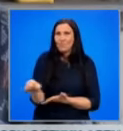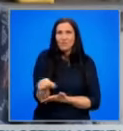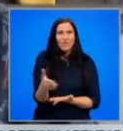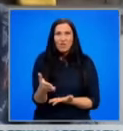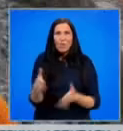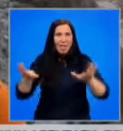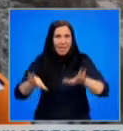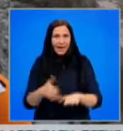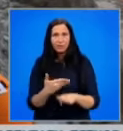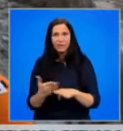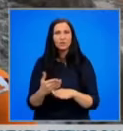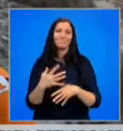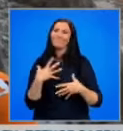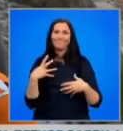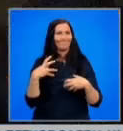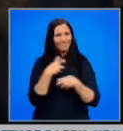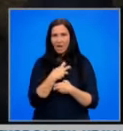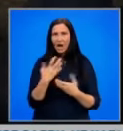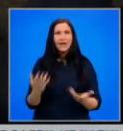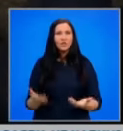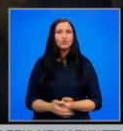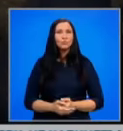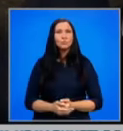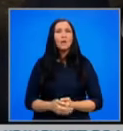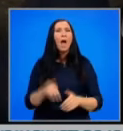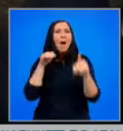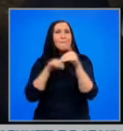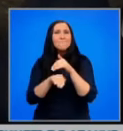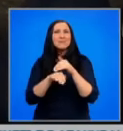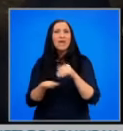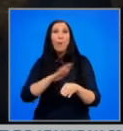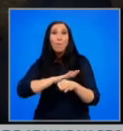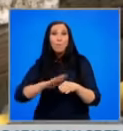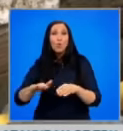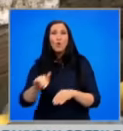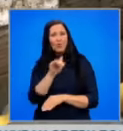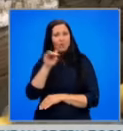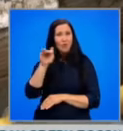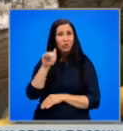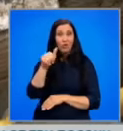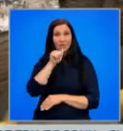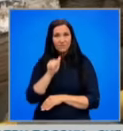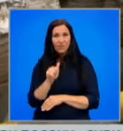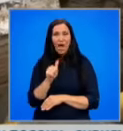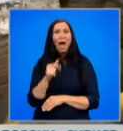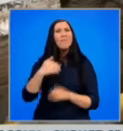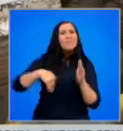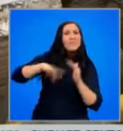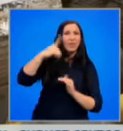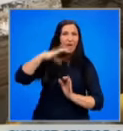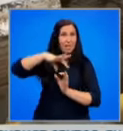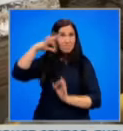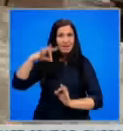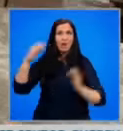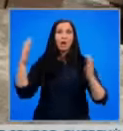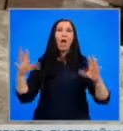дерето вече. Трагично е. Мазата е пълна до тук с вода, над 1 метър. Двора